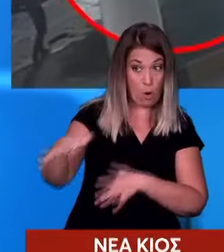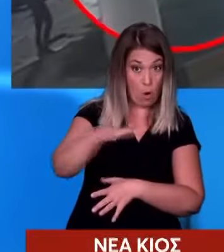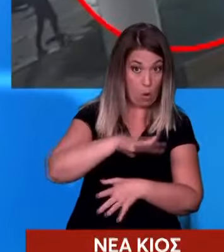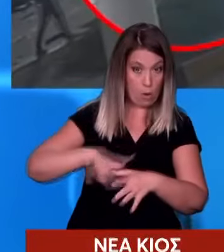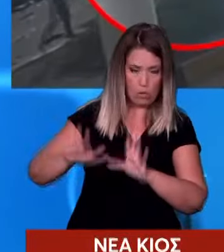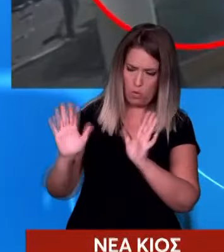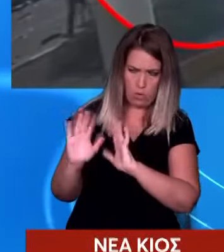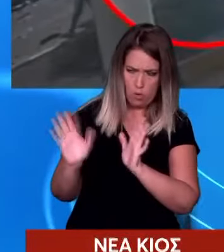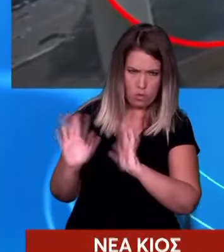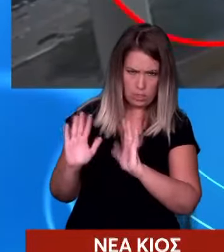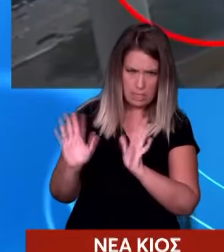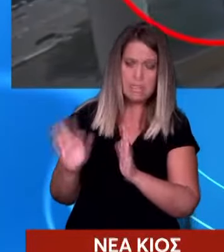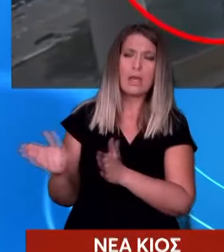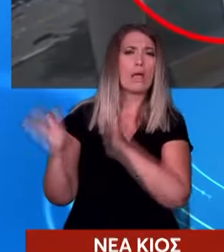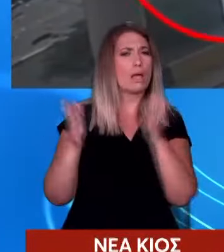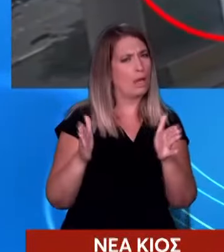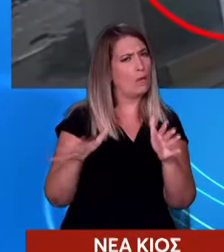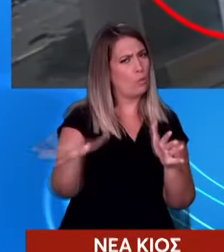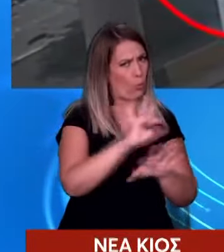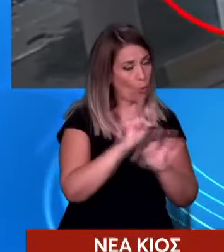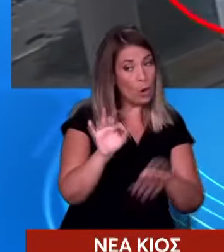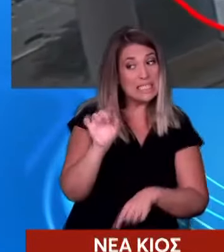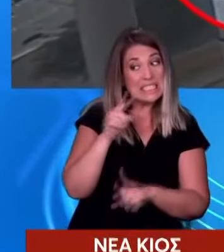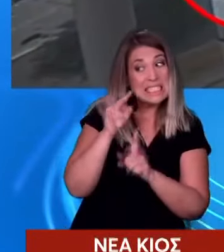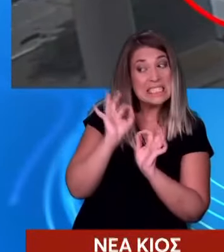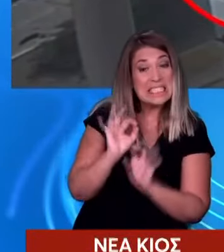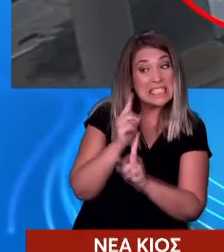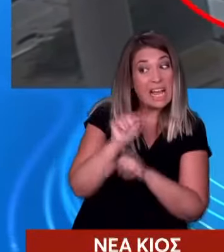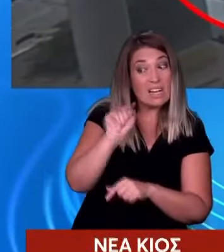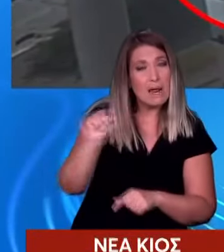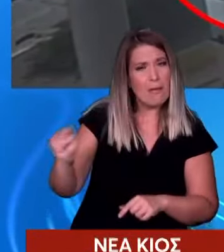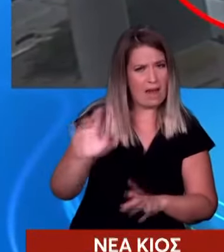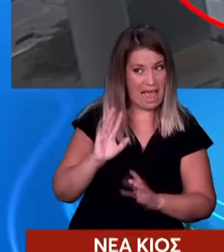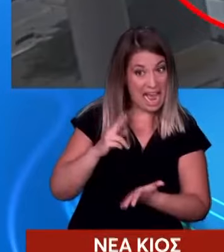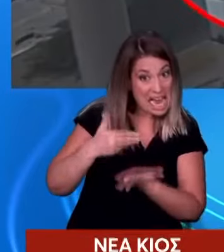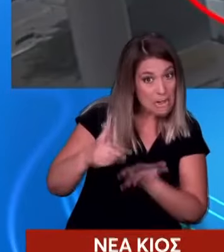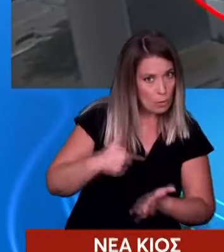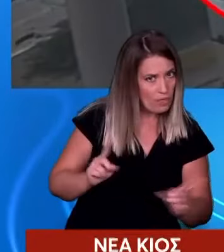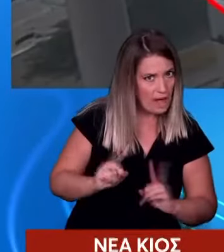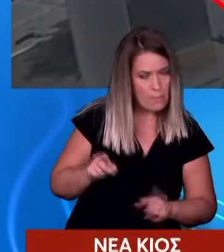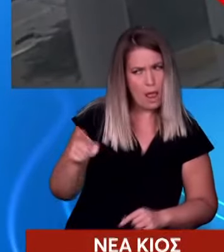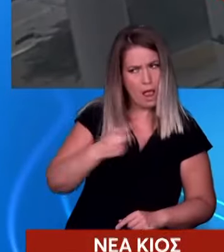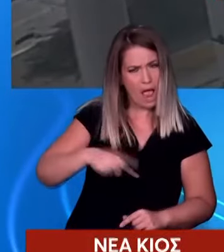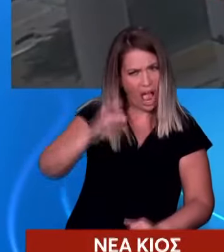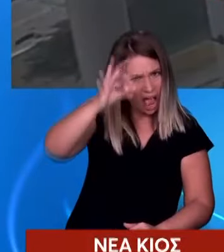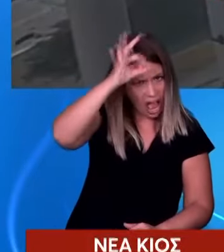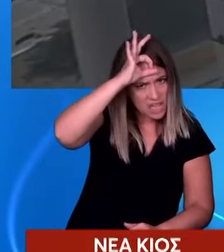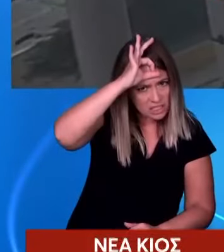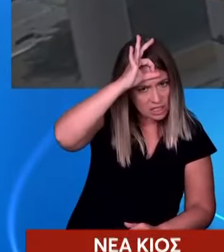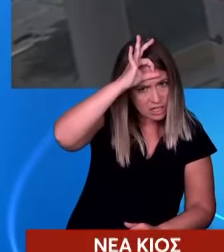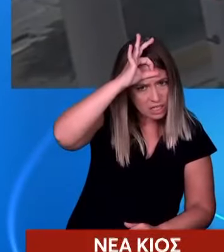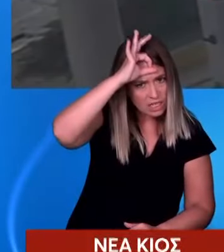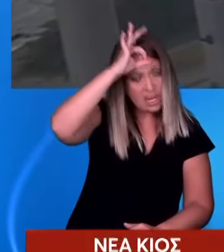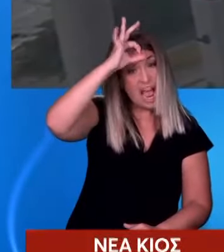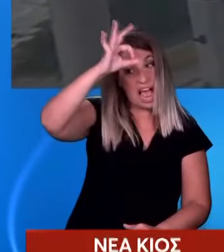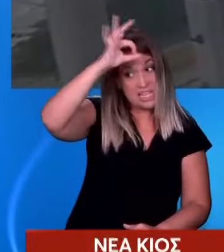είναι, όπως και η αστυνομία και ο εισαγγελέας, και όλοι τους γνωρίζουν. Εγώ να σας πω απλά ότι μετά από πολλά χρόνια αναγκάστηκα να πάρω τα τρία μου